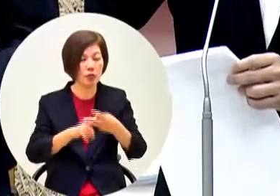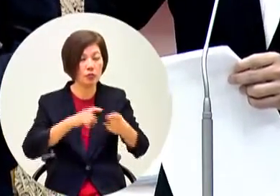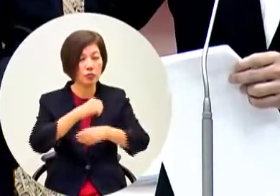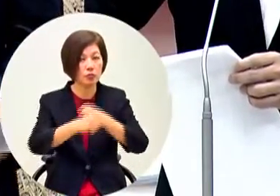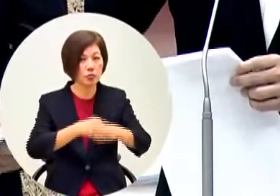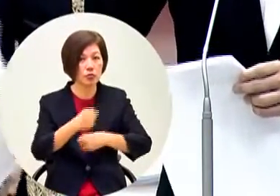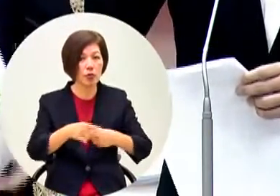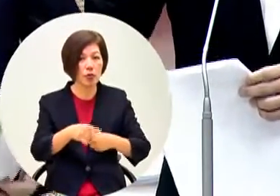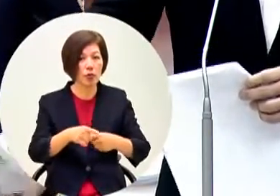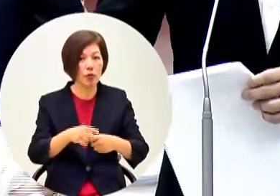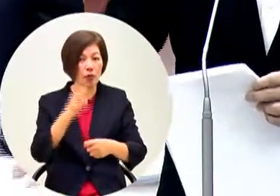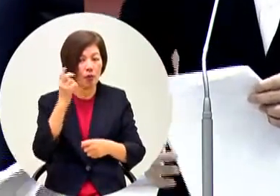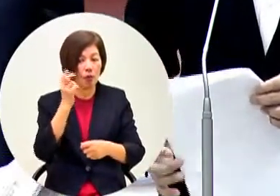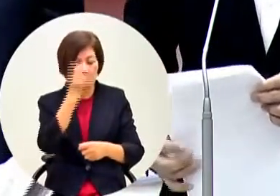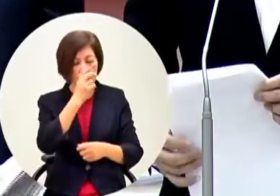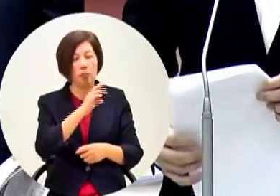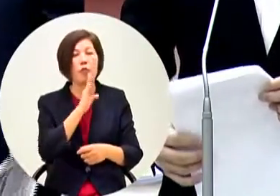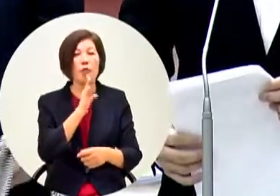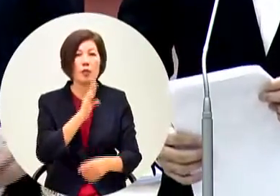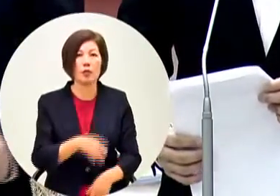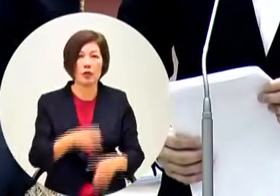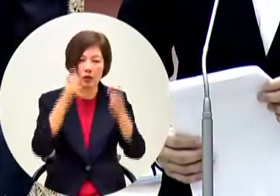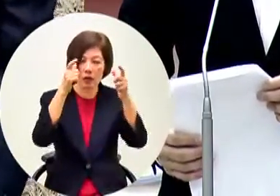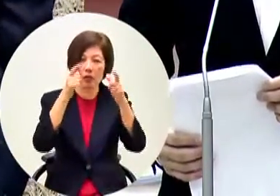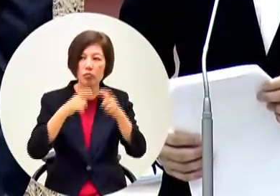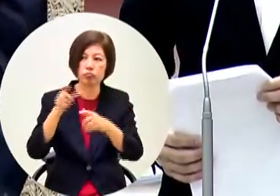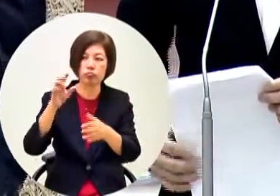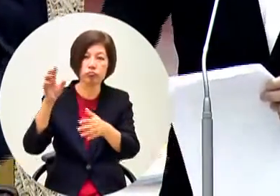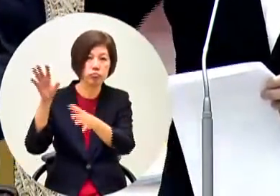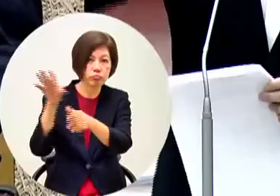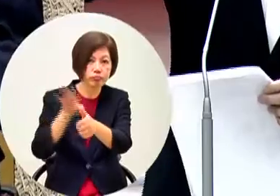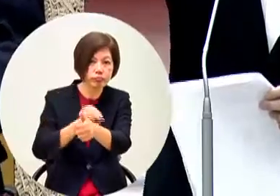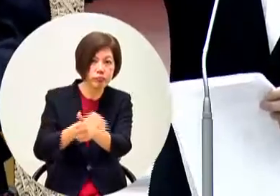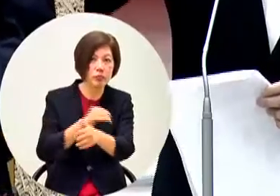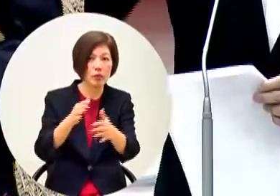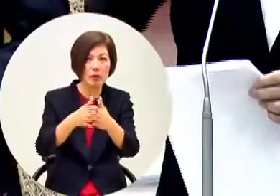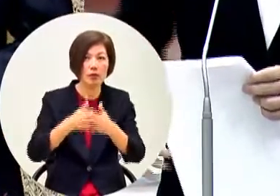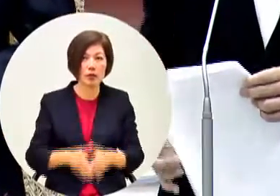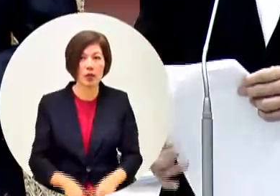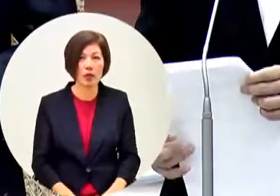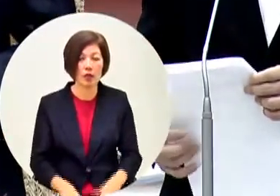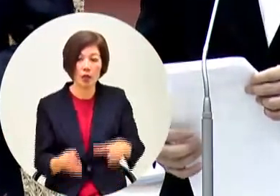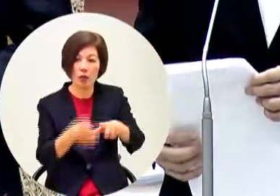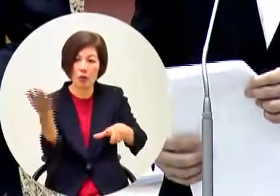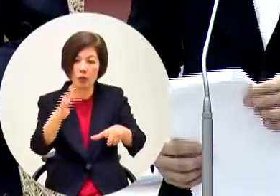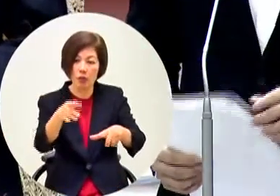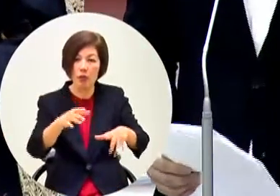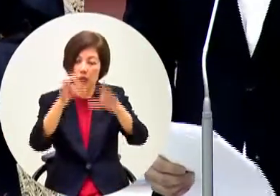拆。甚至我认为高雄市要这样做的话，应该要更进步的是公告哪一些要